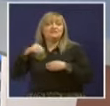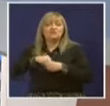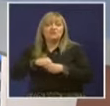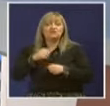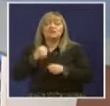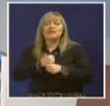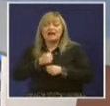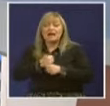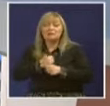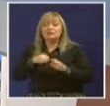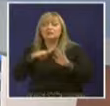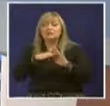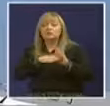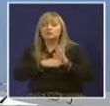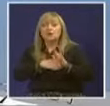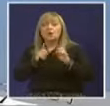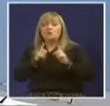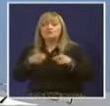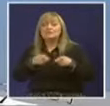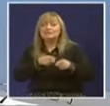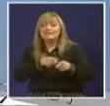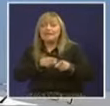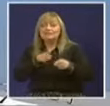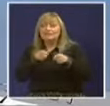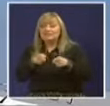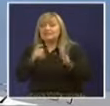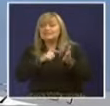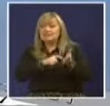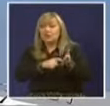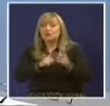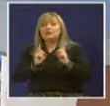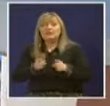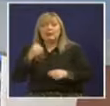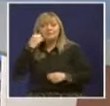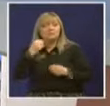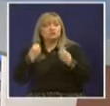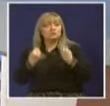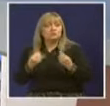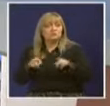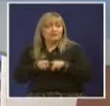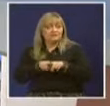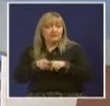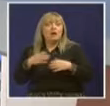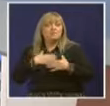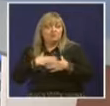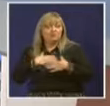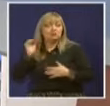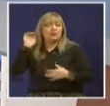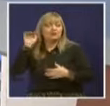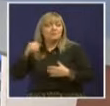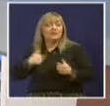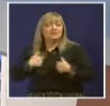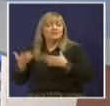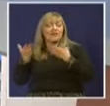структурите, които ги следват тези закони, трябва да се подобрява също. Аз ви благодаря, че бяхте наш гост. Нека да кажем, че всъщност вашия